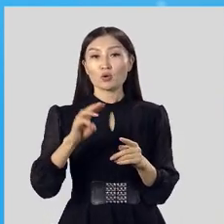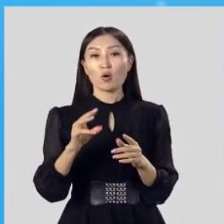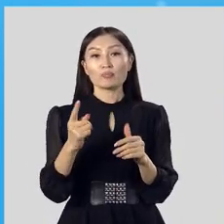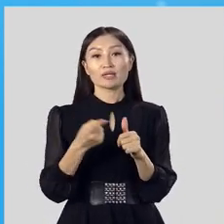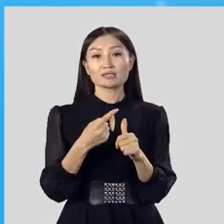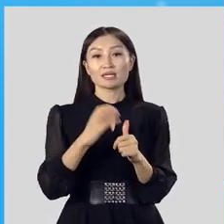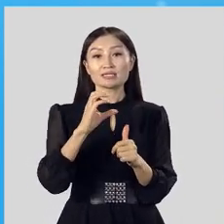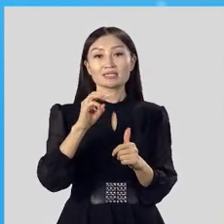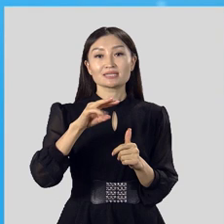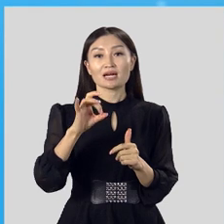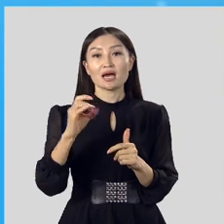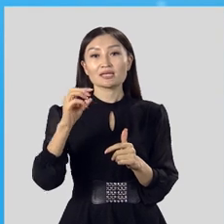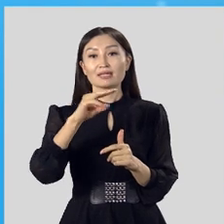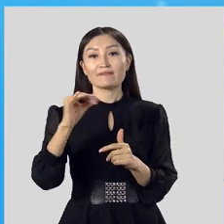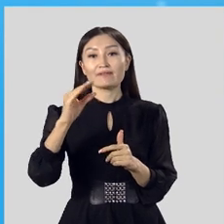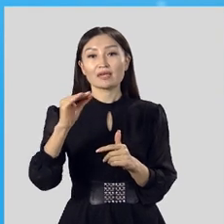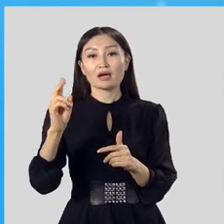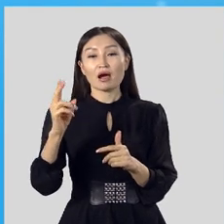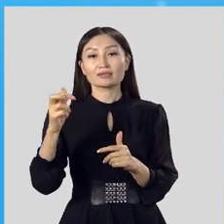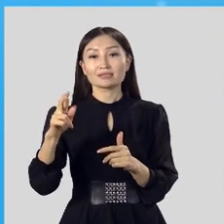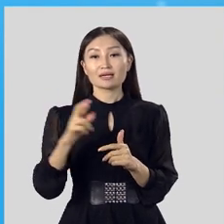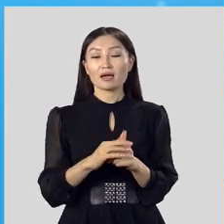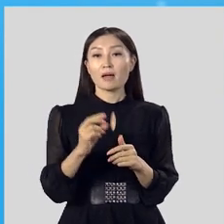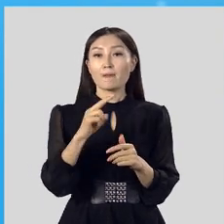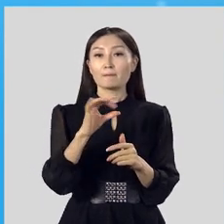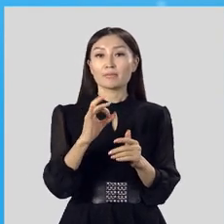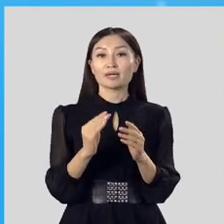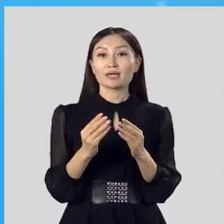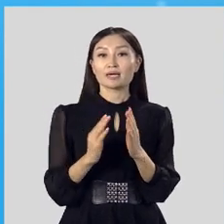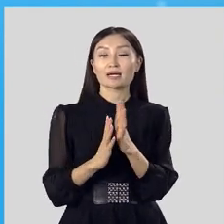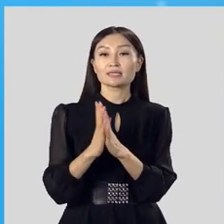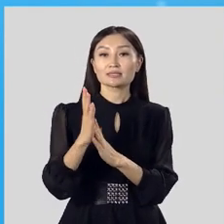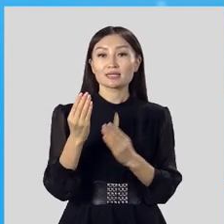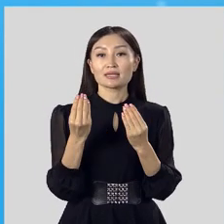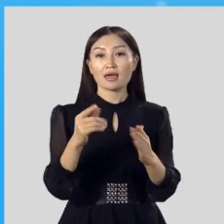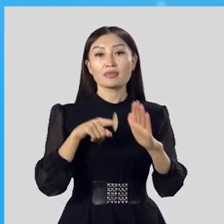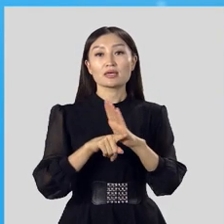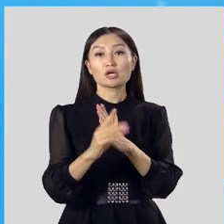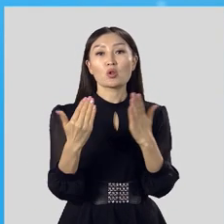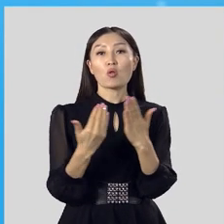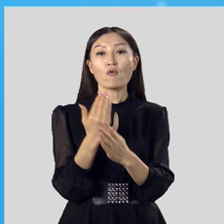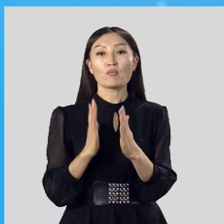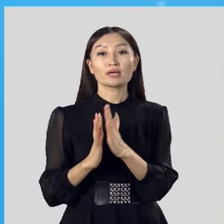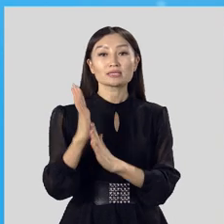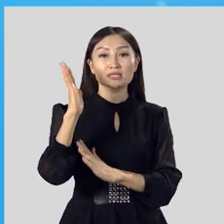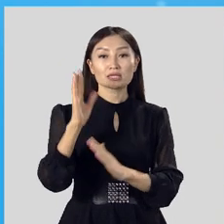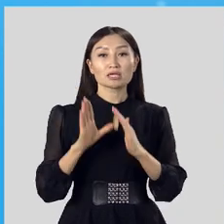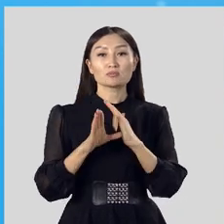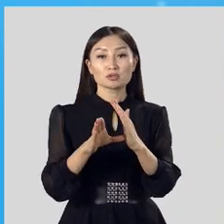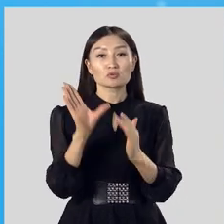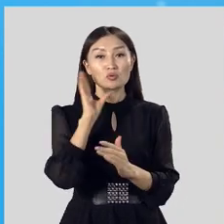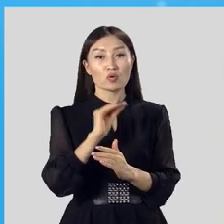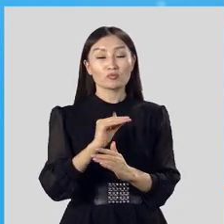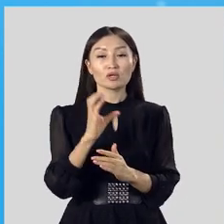называется стратификация. Прорасти и дать начало новому растению способны